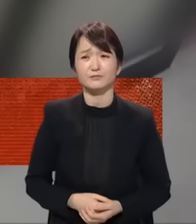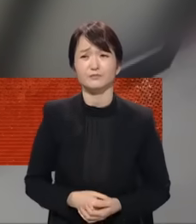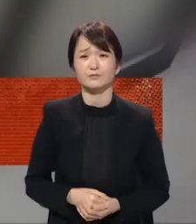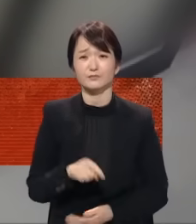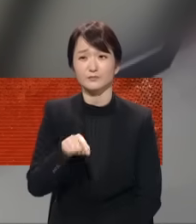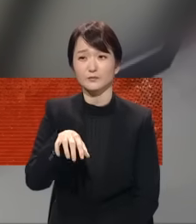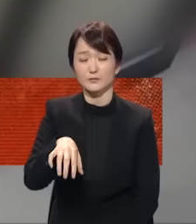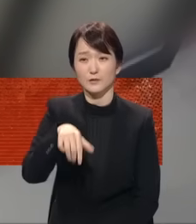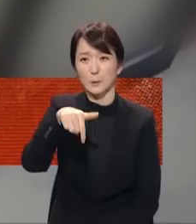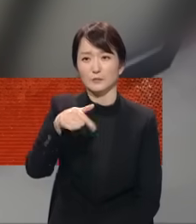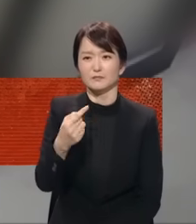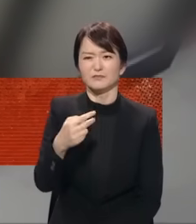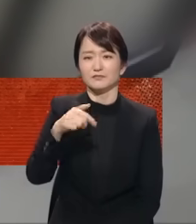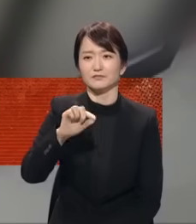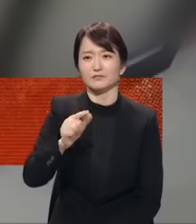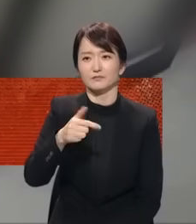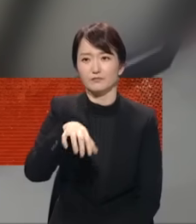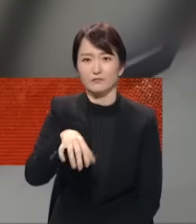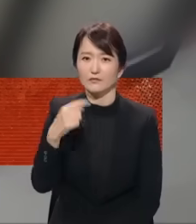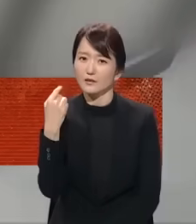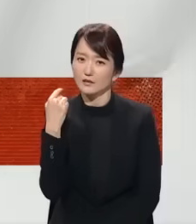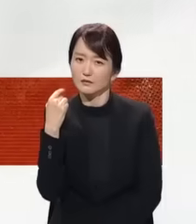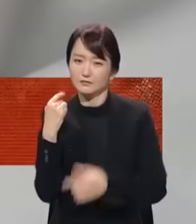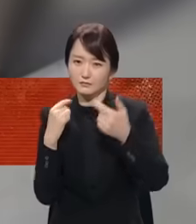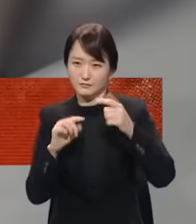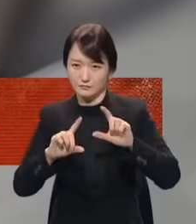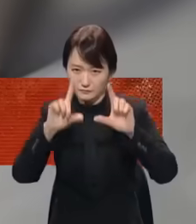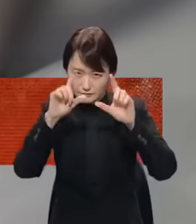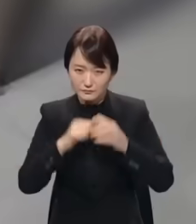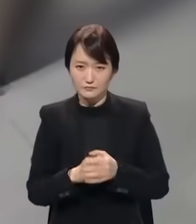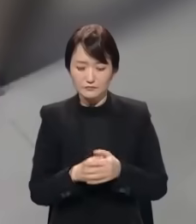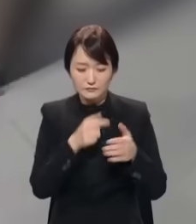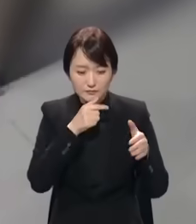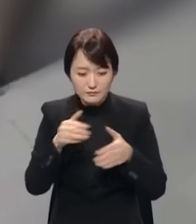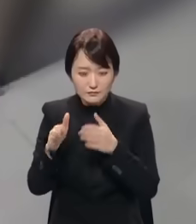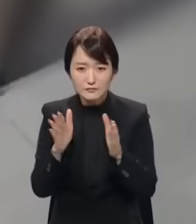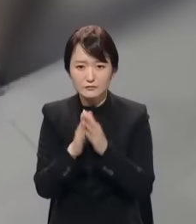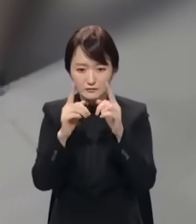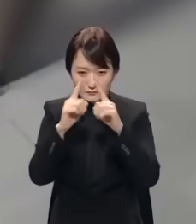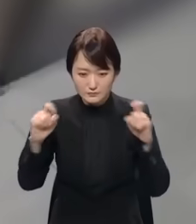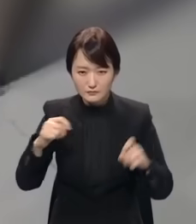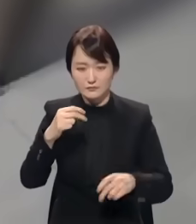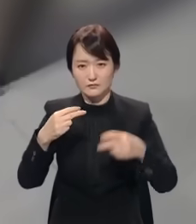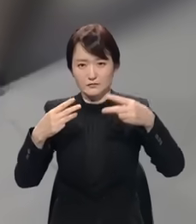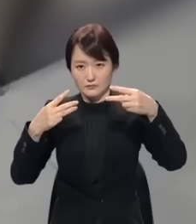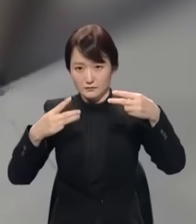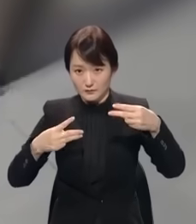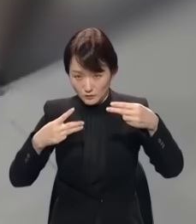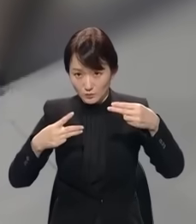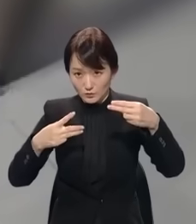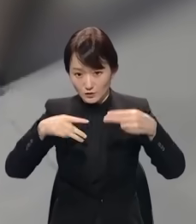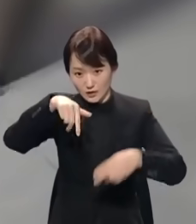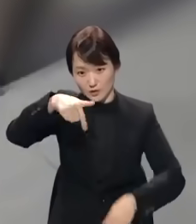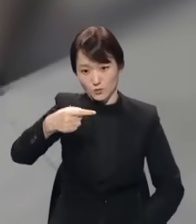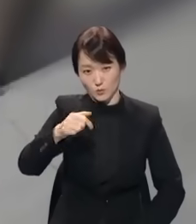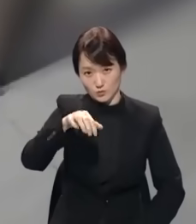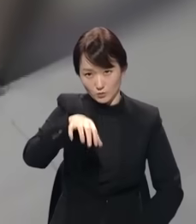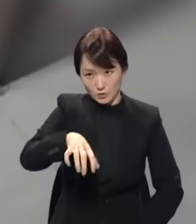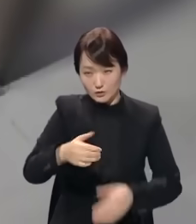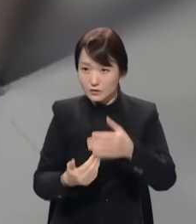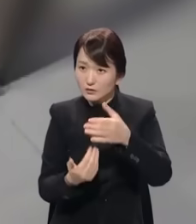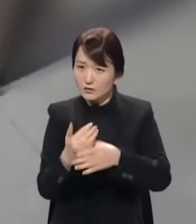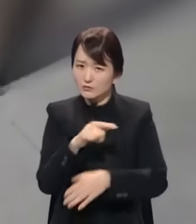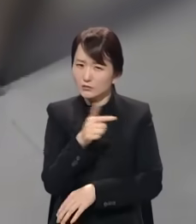저기가 고시원입니다. 저게 어제인 지난 6일이고요. 경기 화성 동탄 신도시의 한 고시원에서 발생한 상황인데 저게